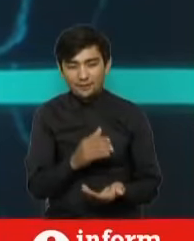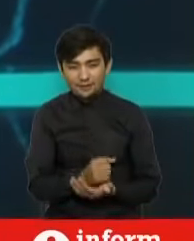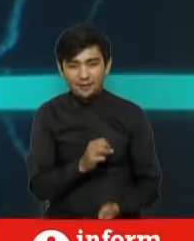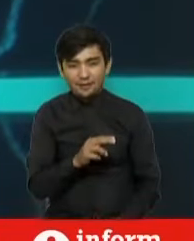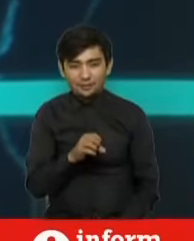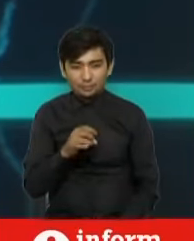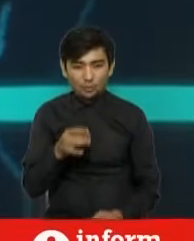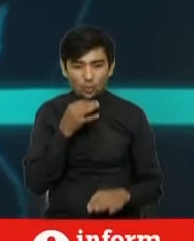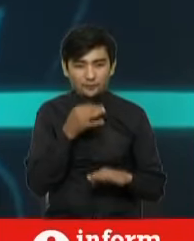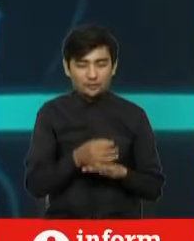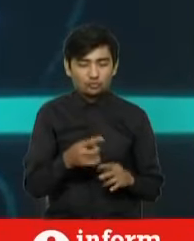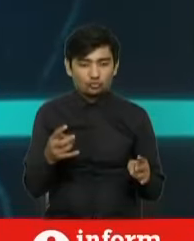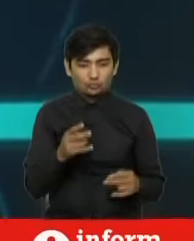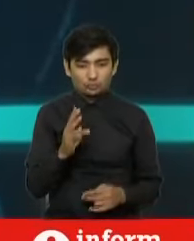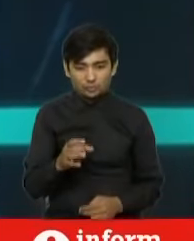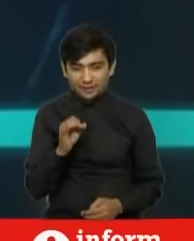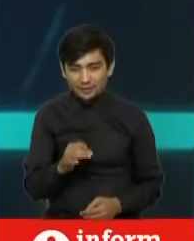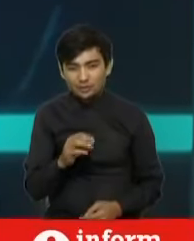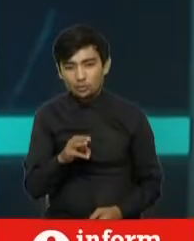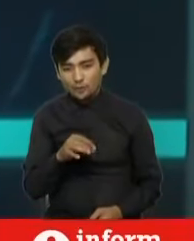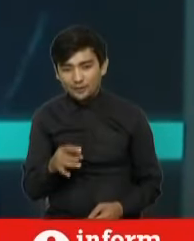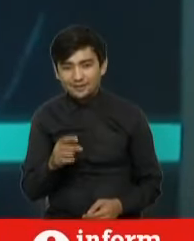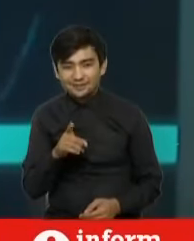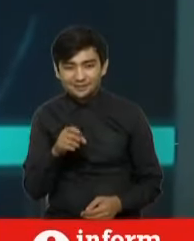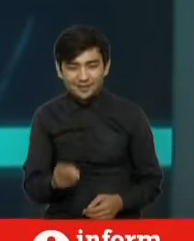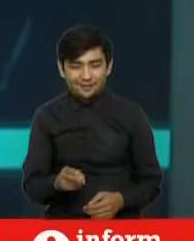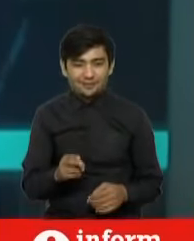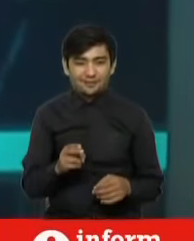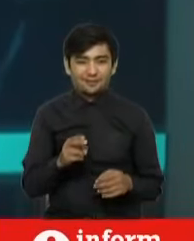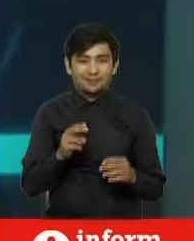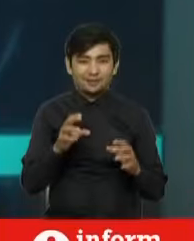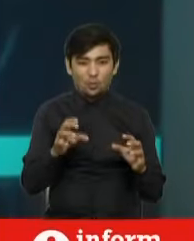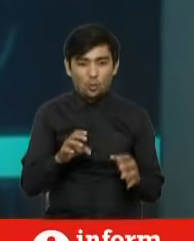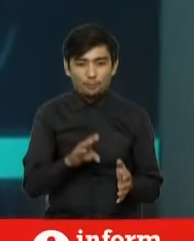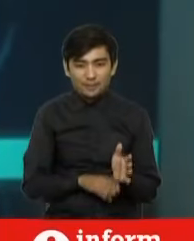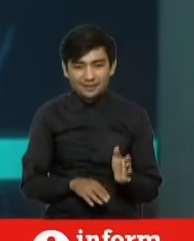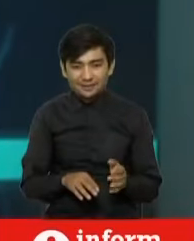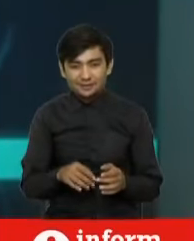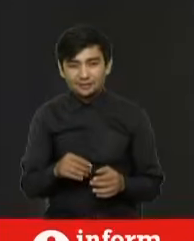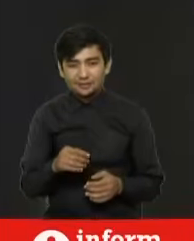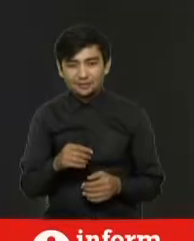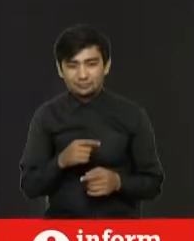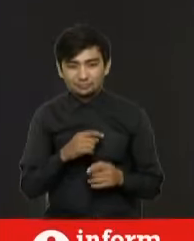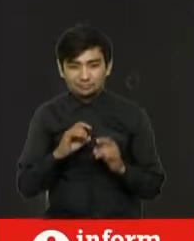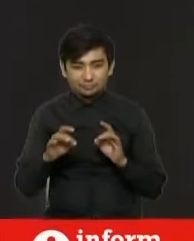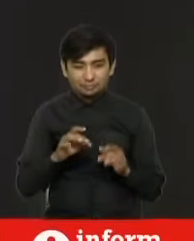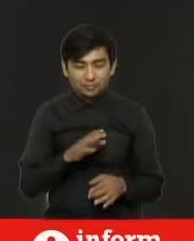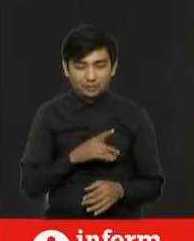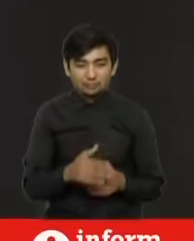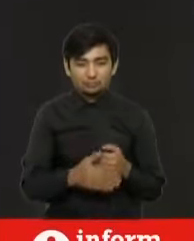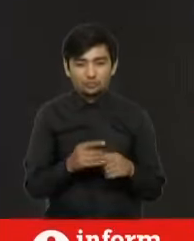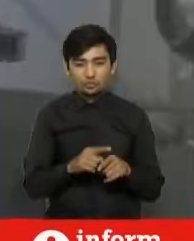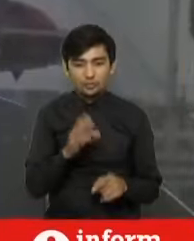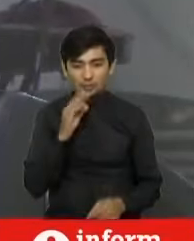жауапкершілік енгізуді қарастырып жатыр. Сондай-ақ, тауар белгісін заңсыз пайдаланғандарға да жаза күшеймек. Жаңа